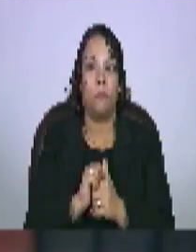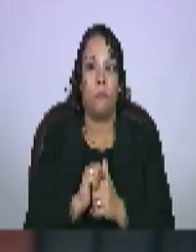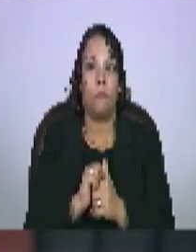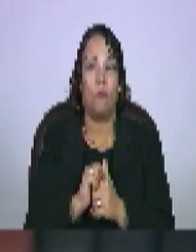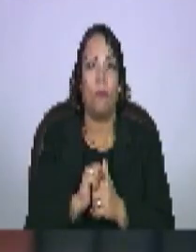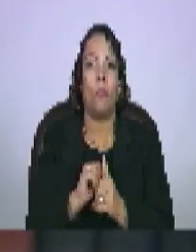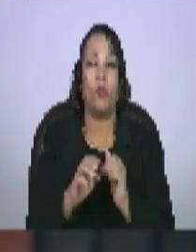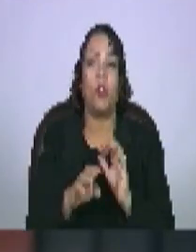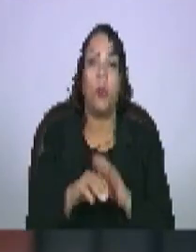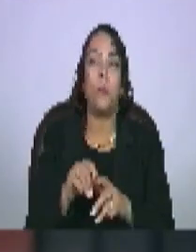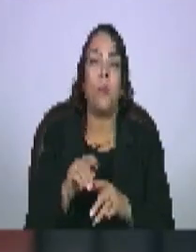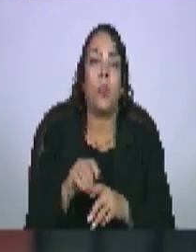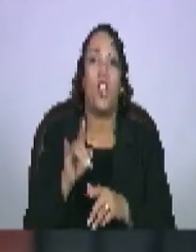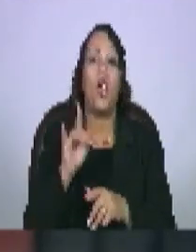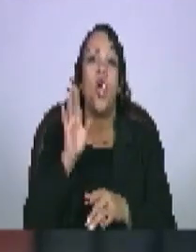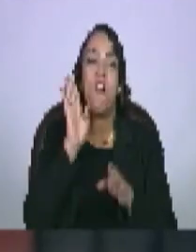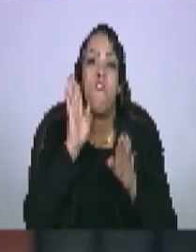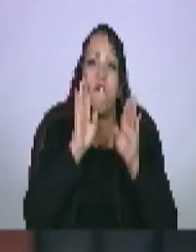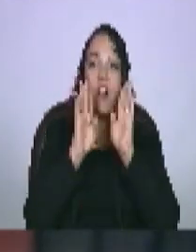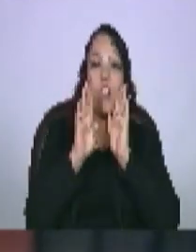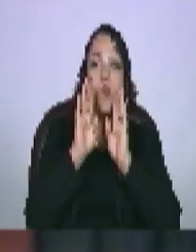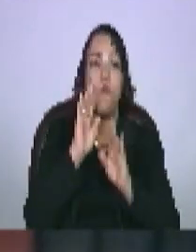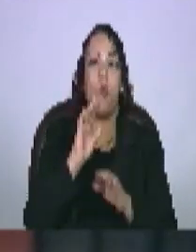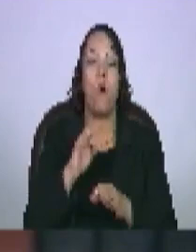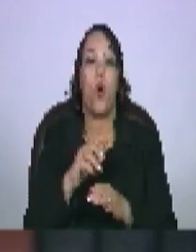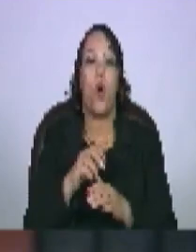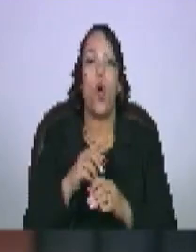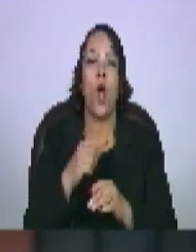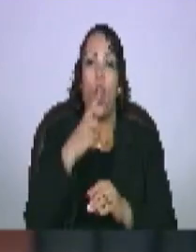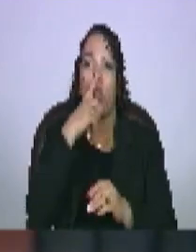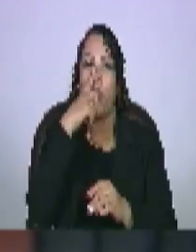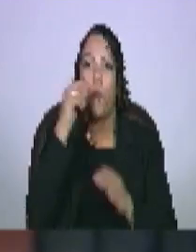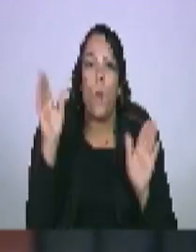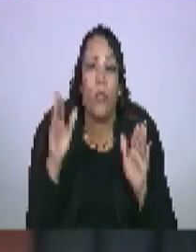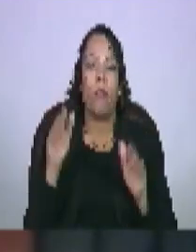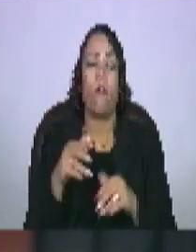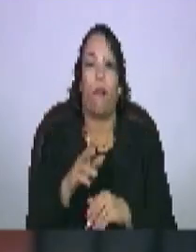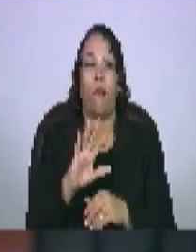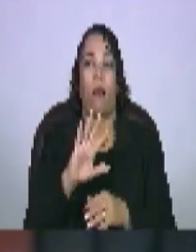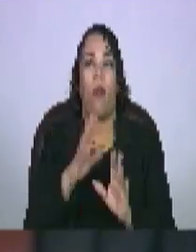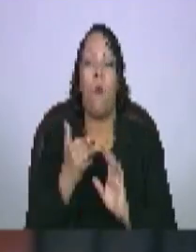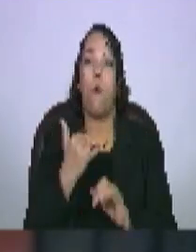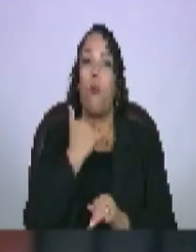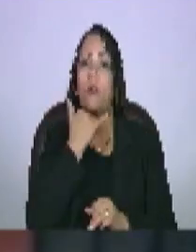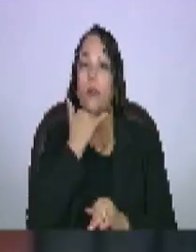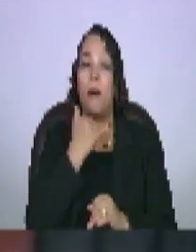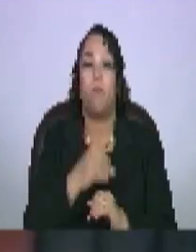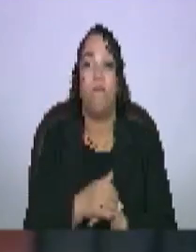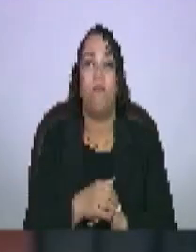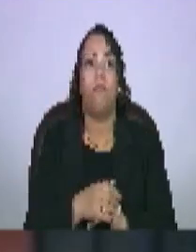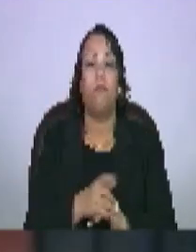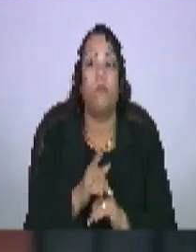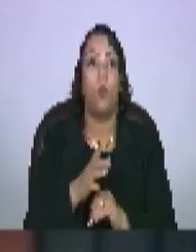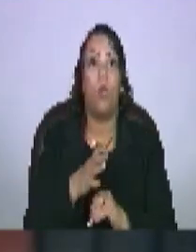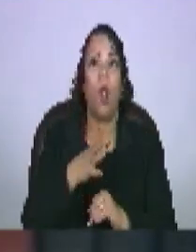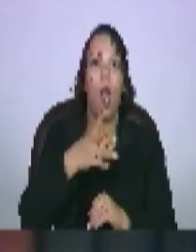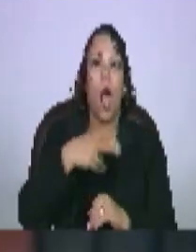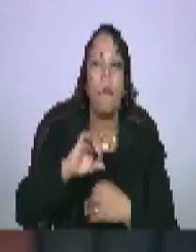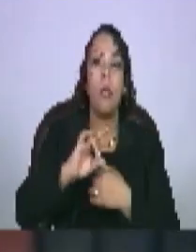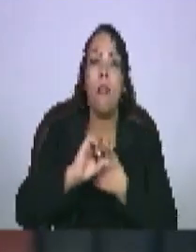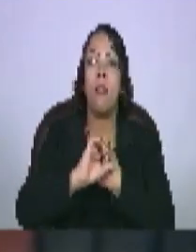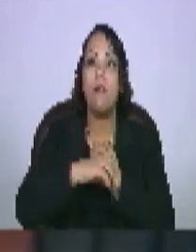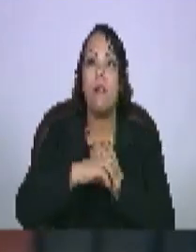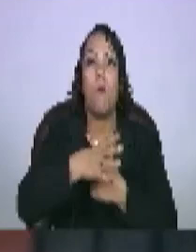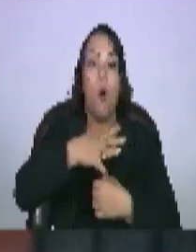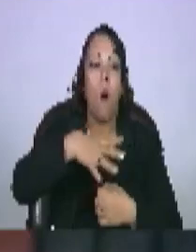تطبيقات السوشيال ميديا الفيسبوك التويتر الواتساب الامور دي كلها